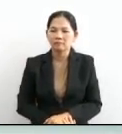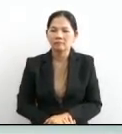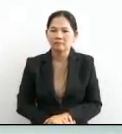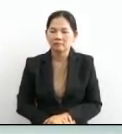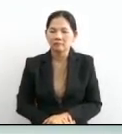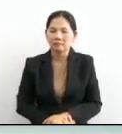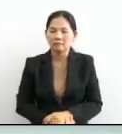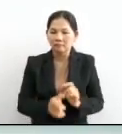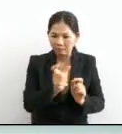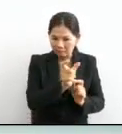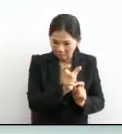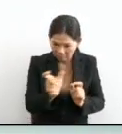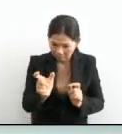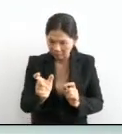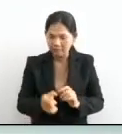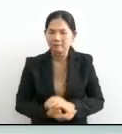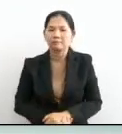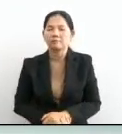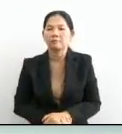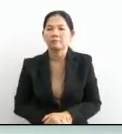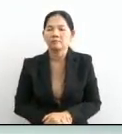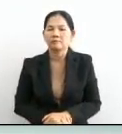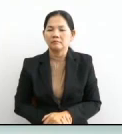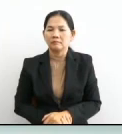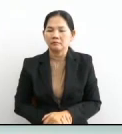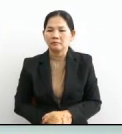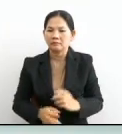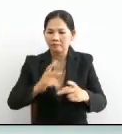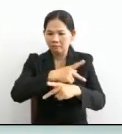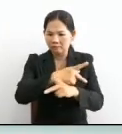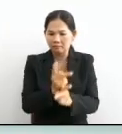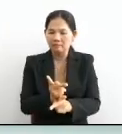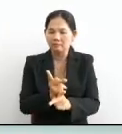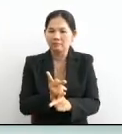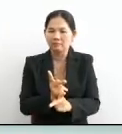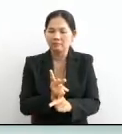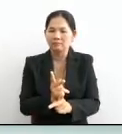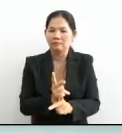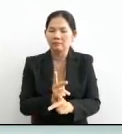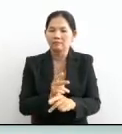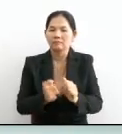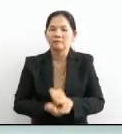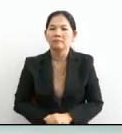chả có đọc lìa tử nâng phò lật